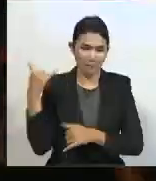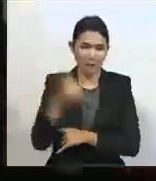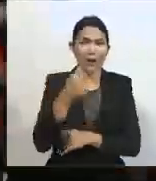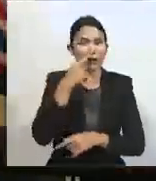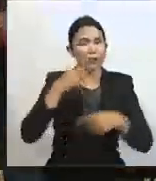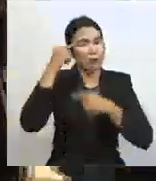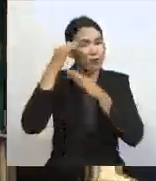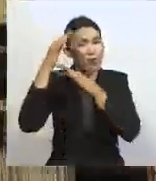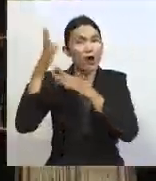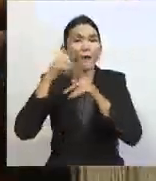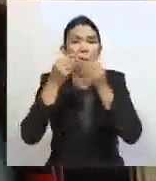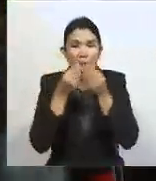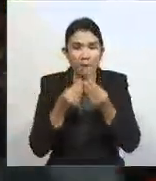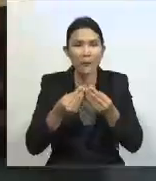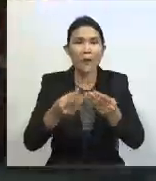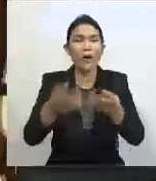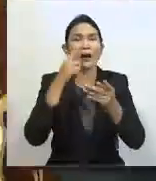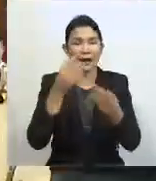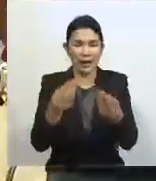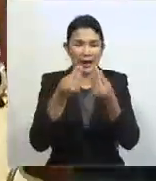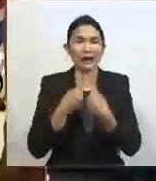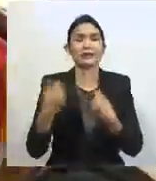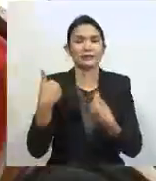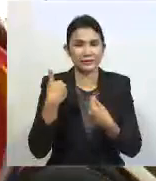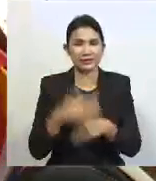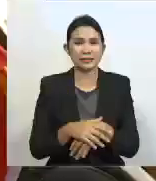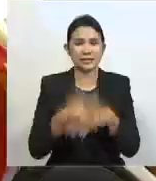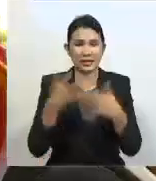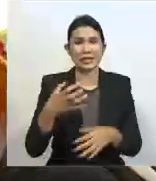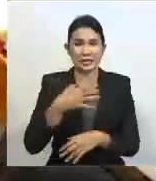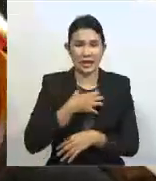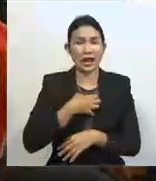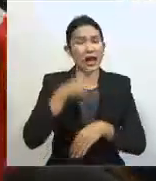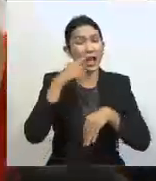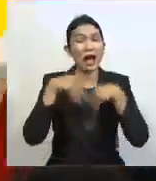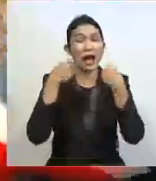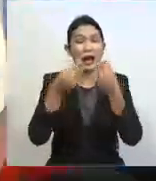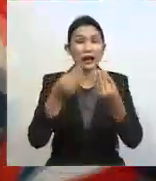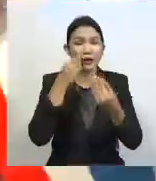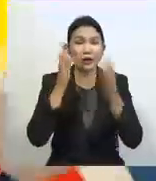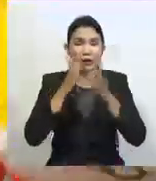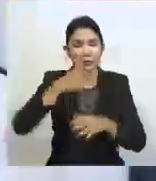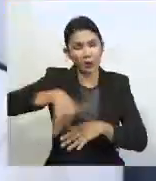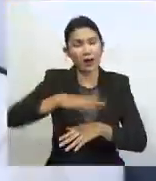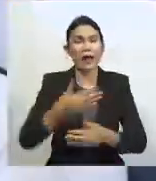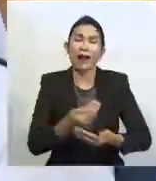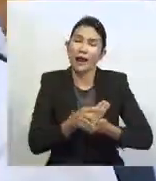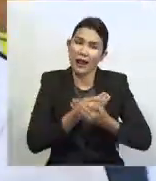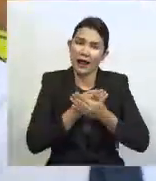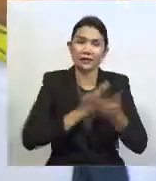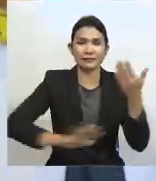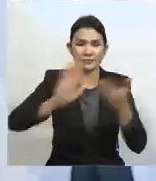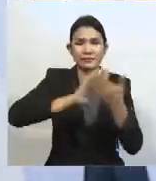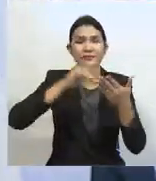ที่จะได้รับพระพรแล้วก็สันติสุขกลับไปด้วยนะคะรวมถึงก็อยากจะเห็นสันติสุขแล้วก็ผู้คนรักกันเกิดขึ้นในแผ่นดิน